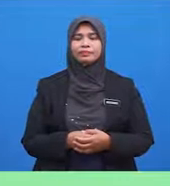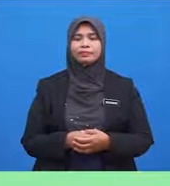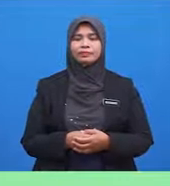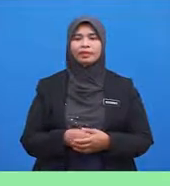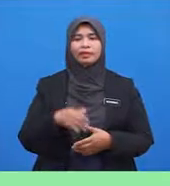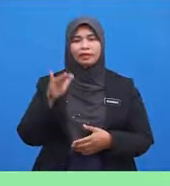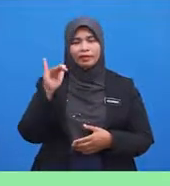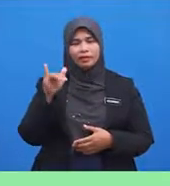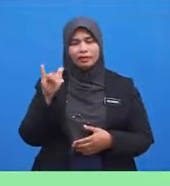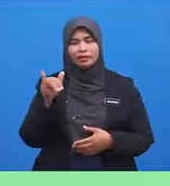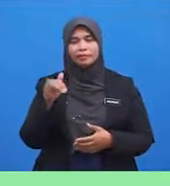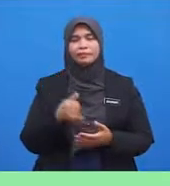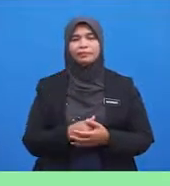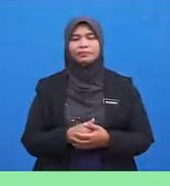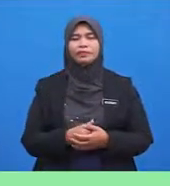Ha,